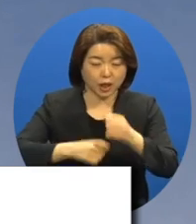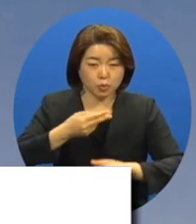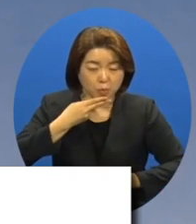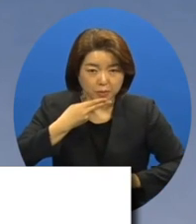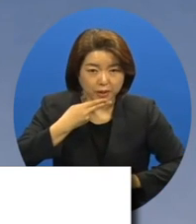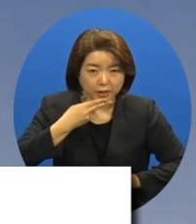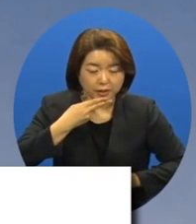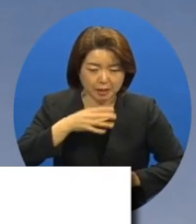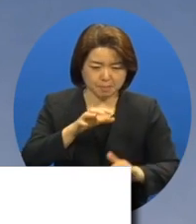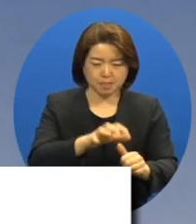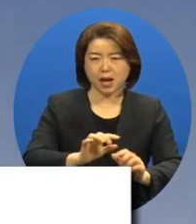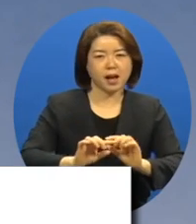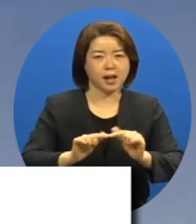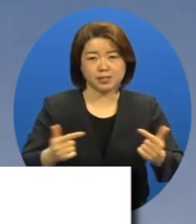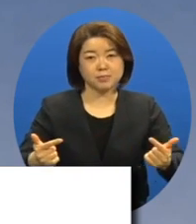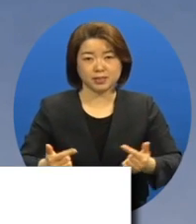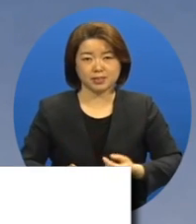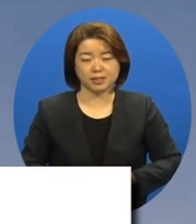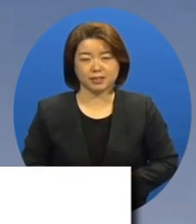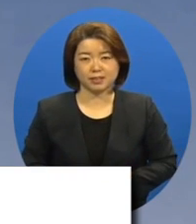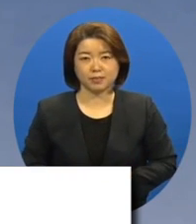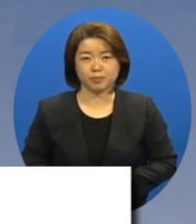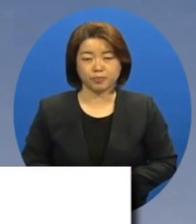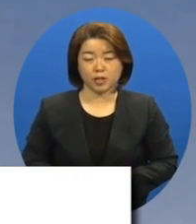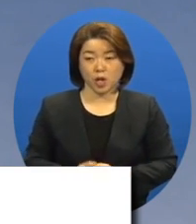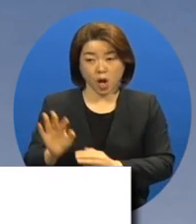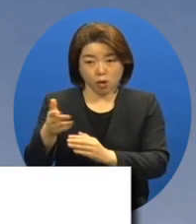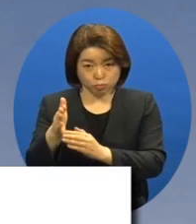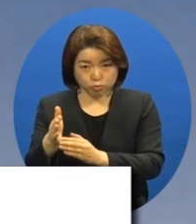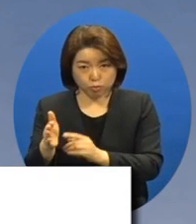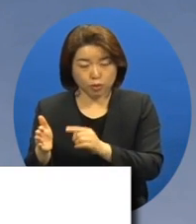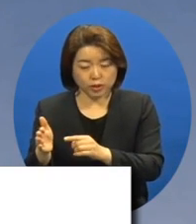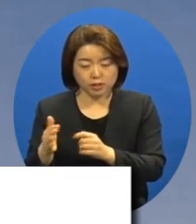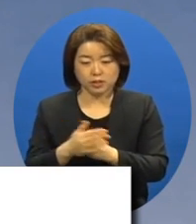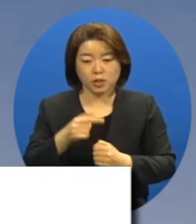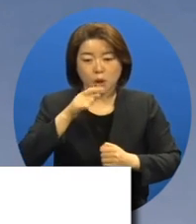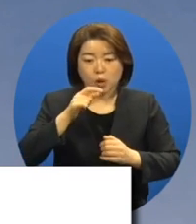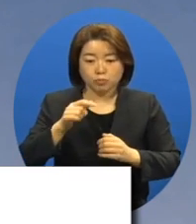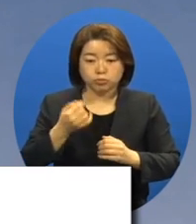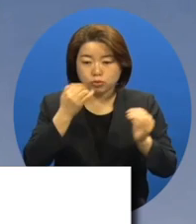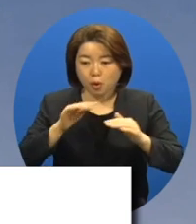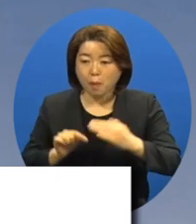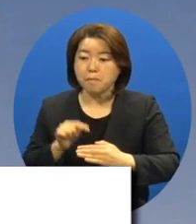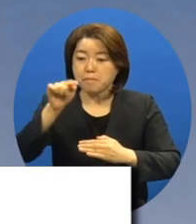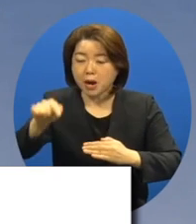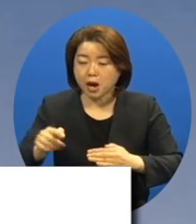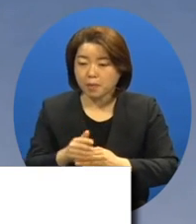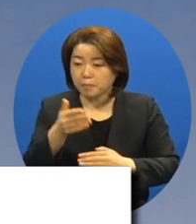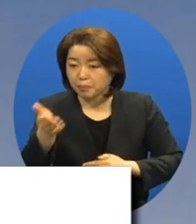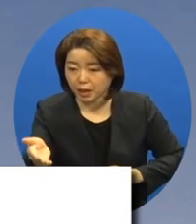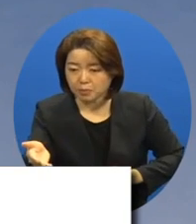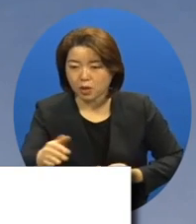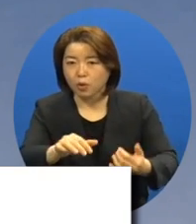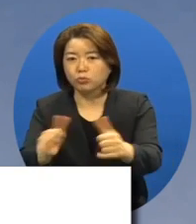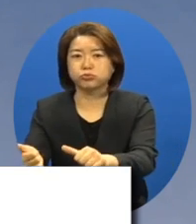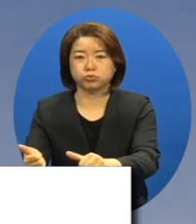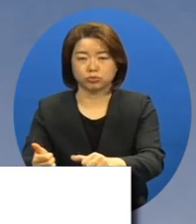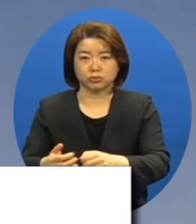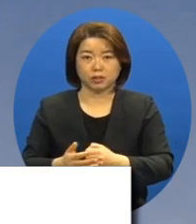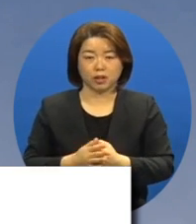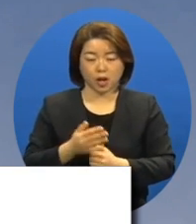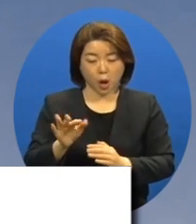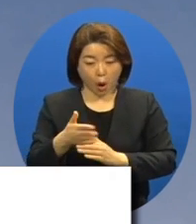올 고 매는 게 아닙니다 물고기를 물 물 바깥에 나오면 죽습니다 물고기는